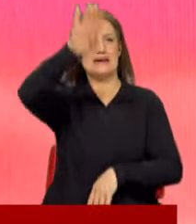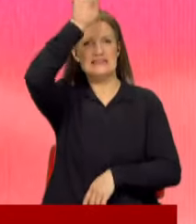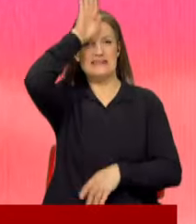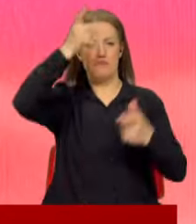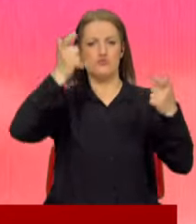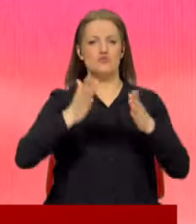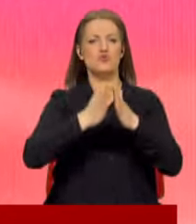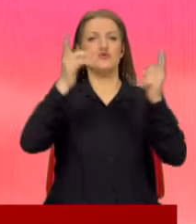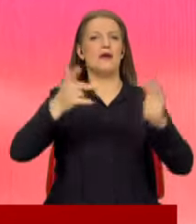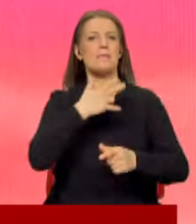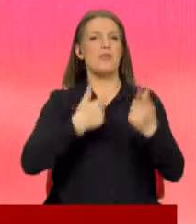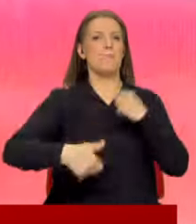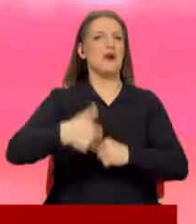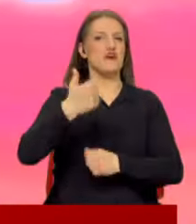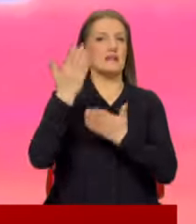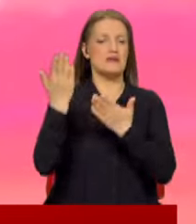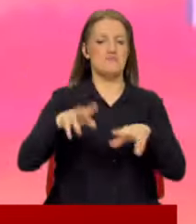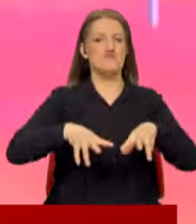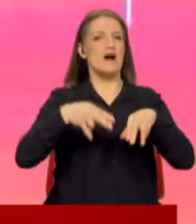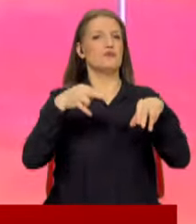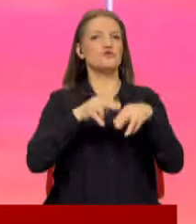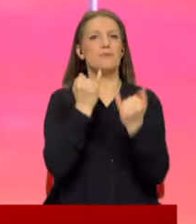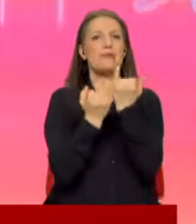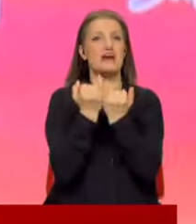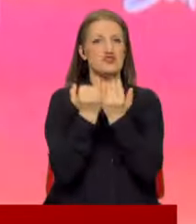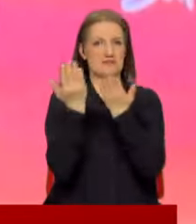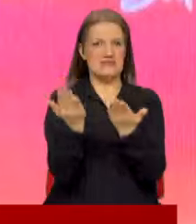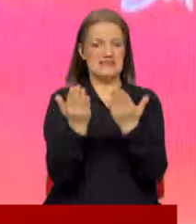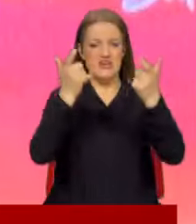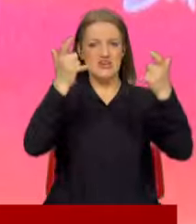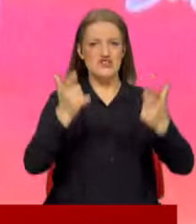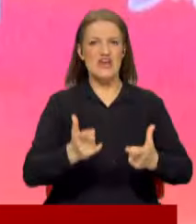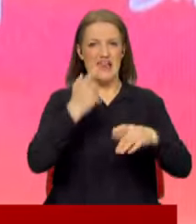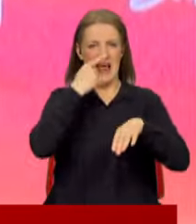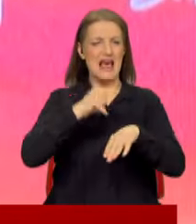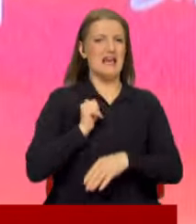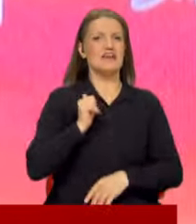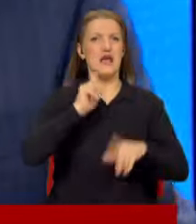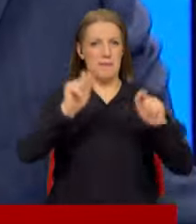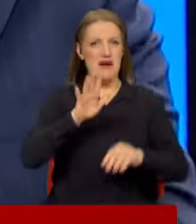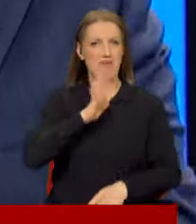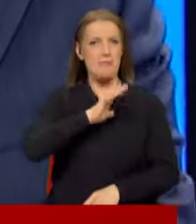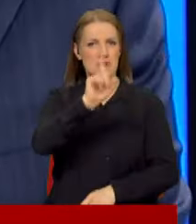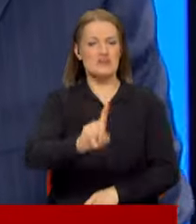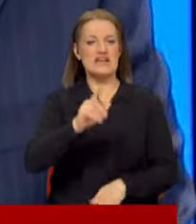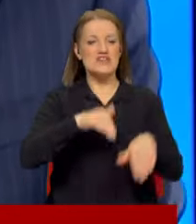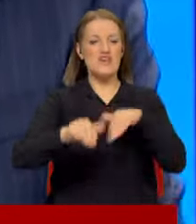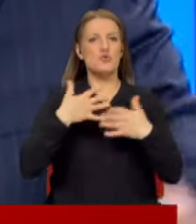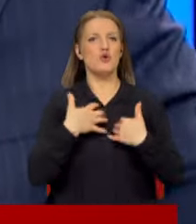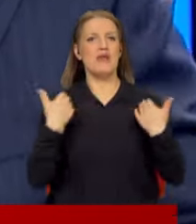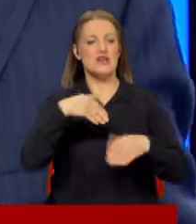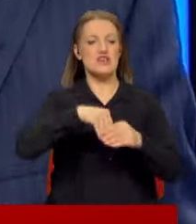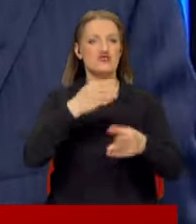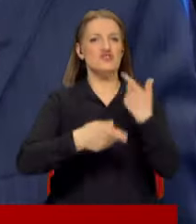İstanbul'umuzun Büyükşehir Belediye Başkanlığı'na Murat Kurum kardeşimizi şehir emini yapmaya var mıyız? Seçim güvenliği